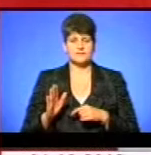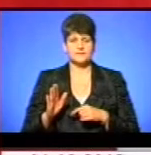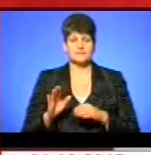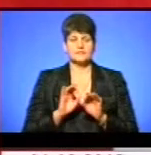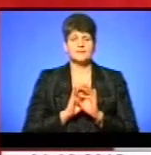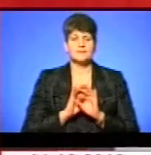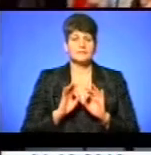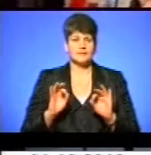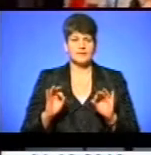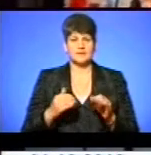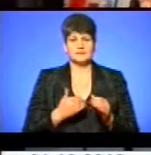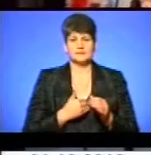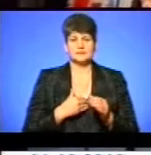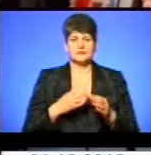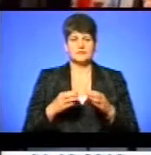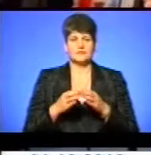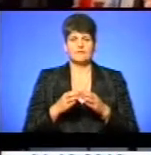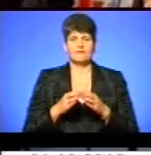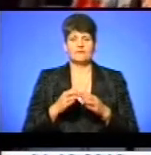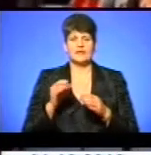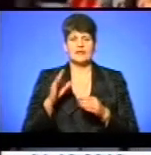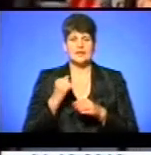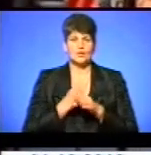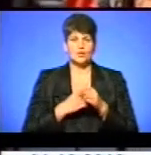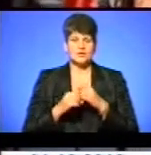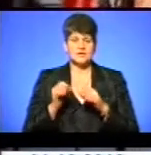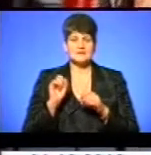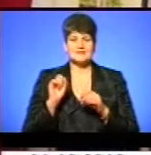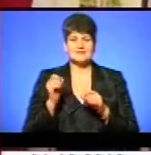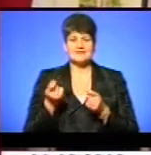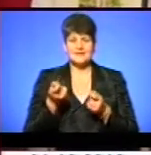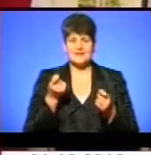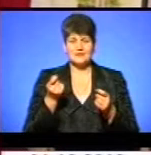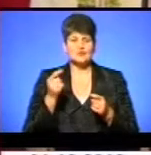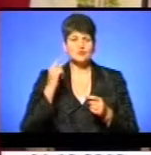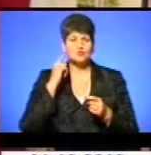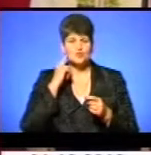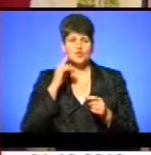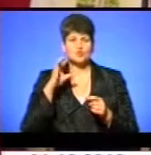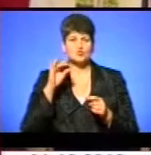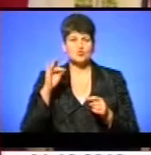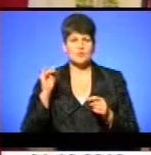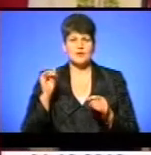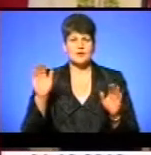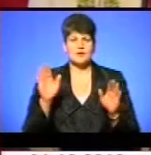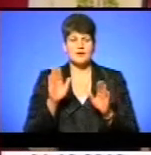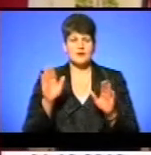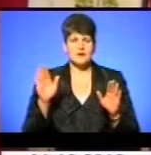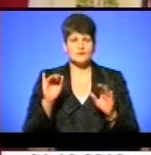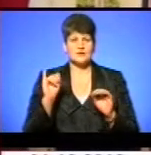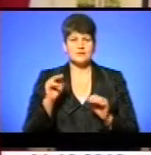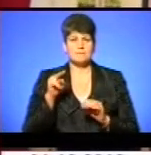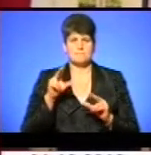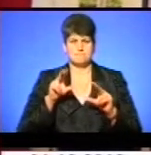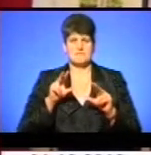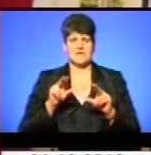Зразковий аматорський колектив «Великодні зернята» виконав стрілецькі пісні «Чуєш», «Сурми грають» та «Присяга».